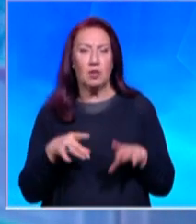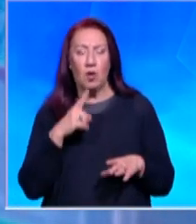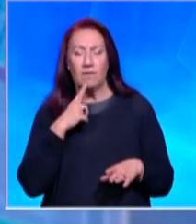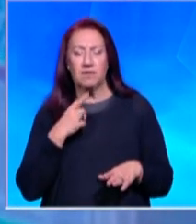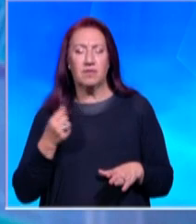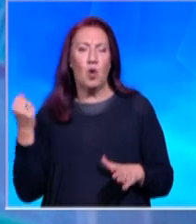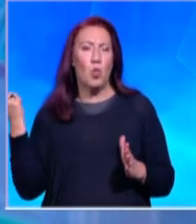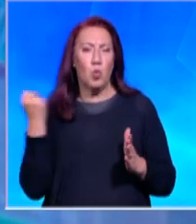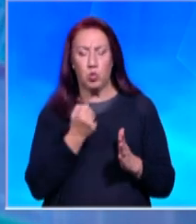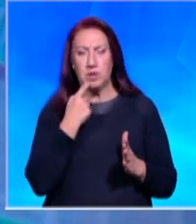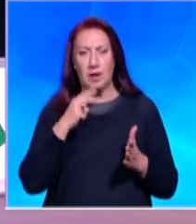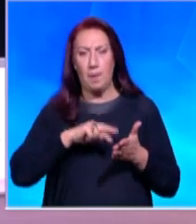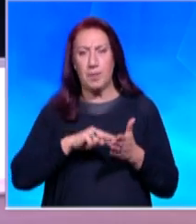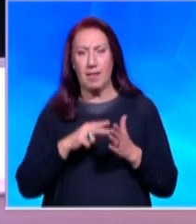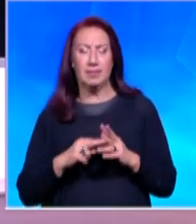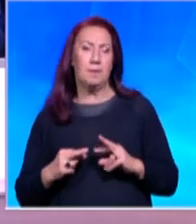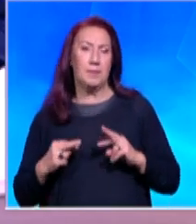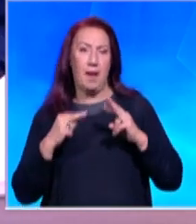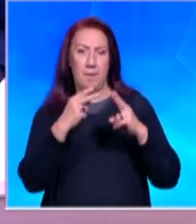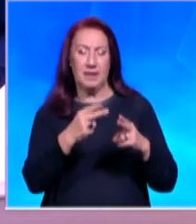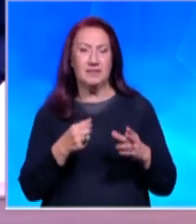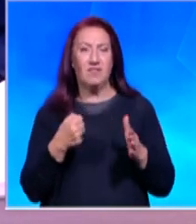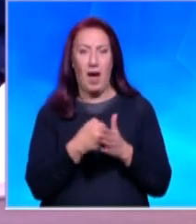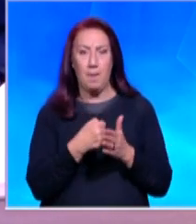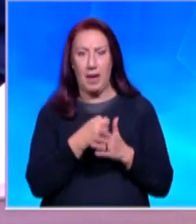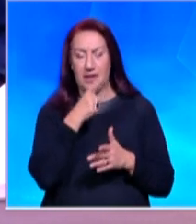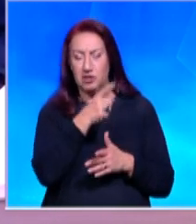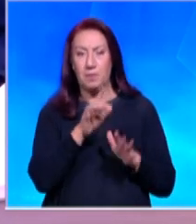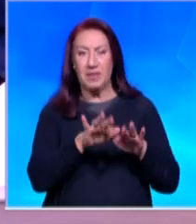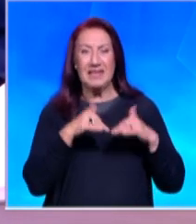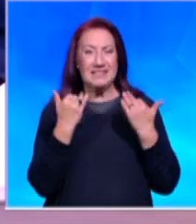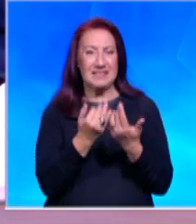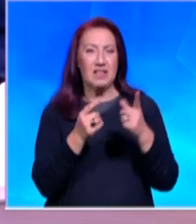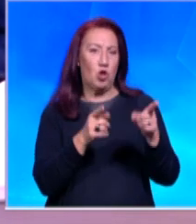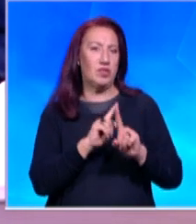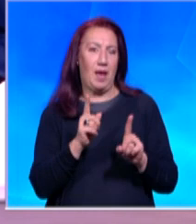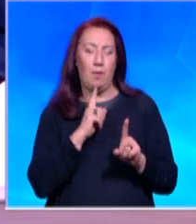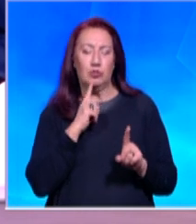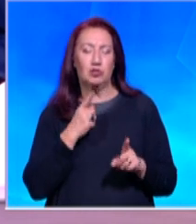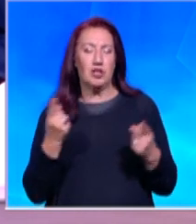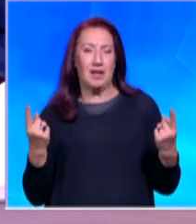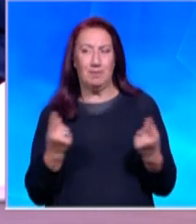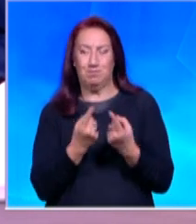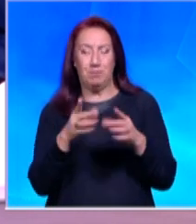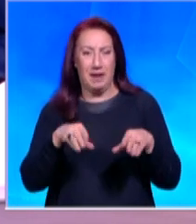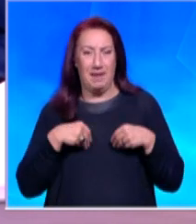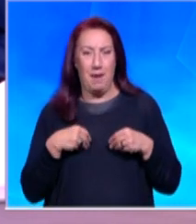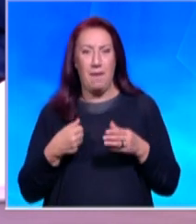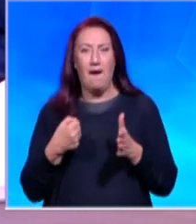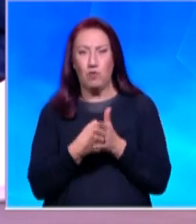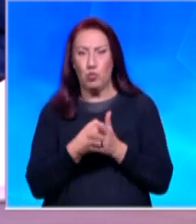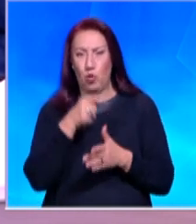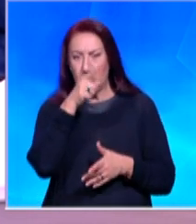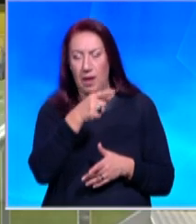да премести мача в Пловдив. Стадион Христо Ботев не може да приеме двубоя заради усилена строителна дейност. Това обяви пред BTV строителят на